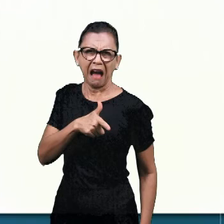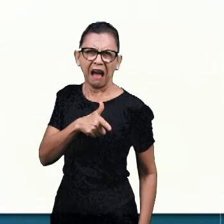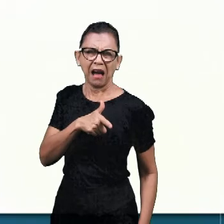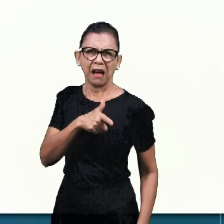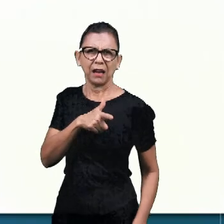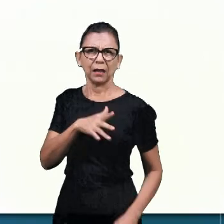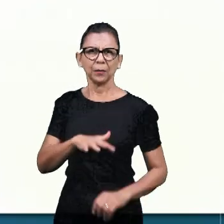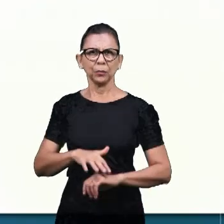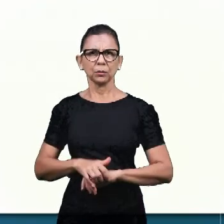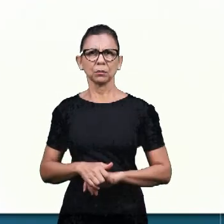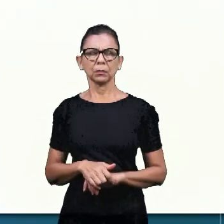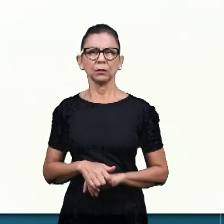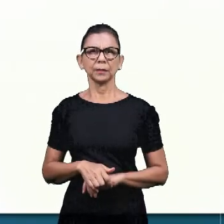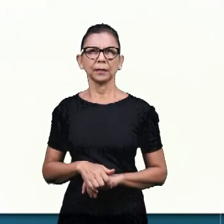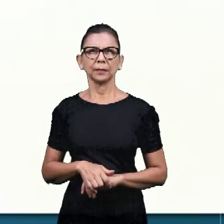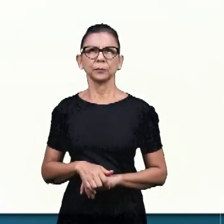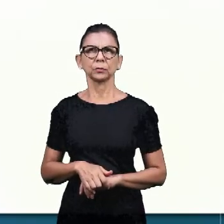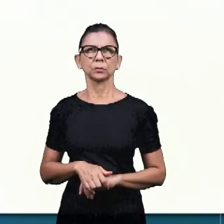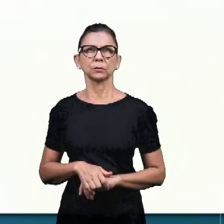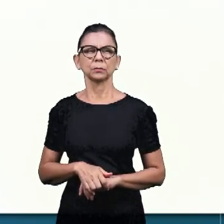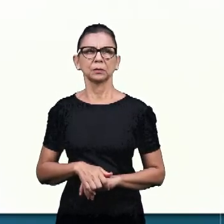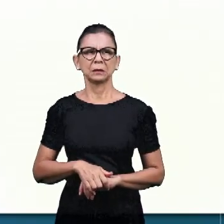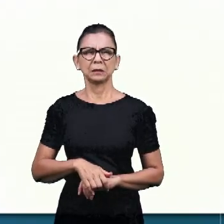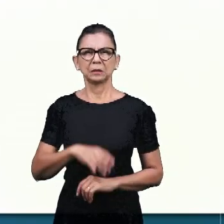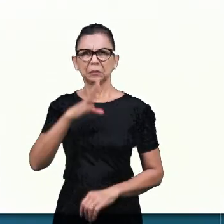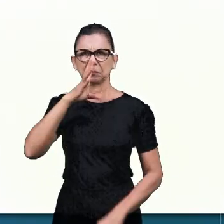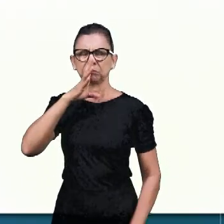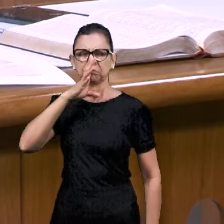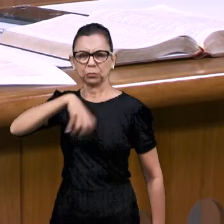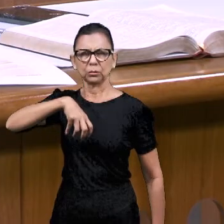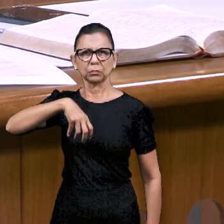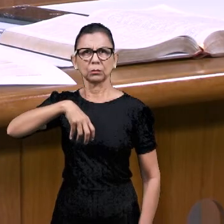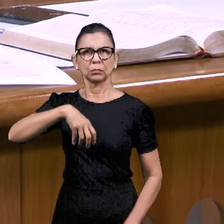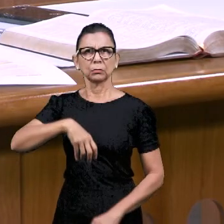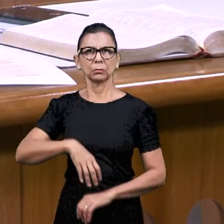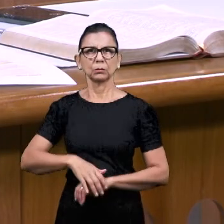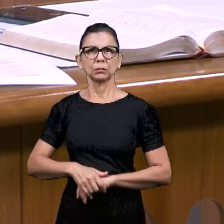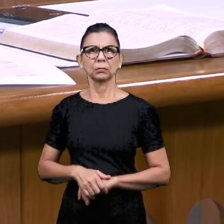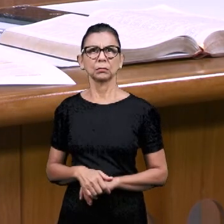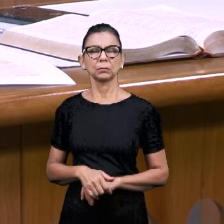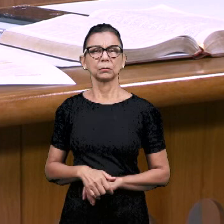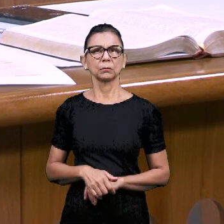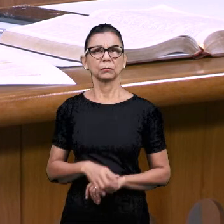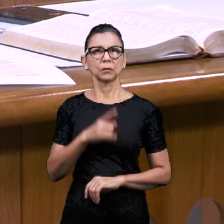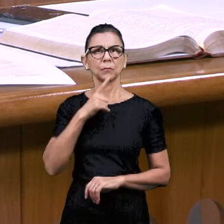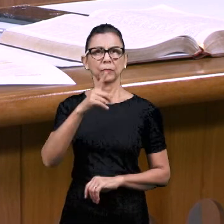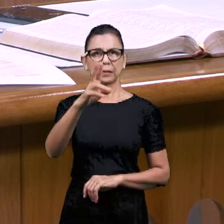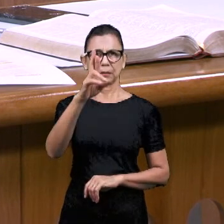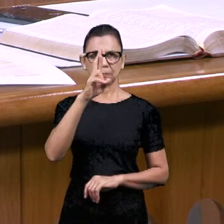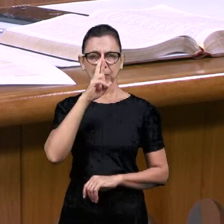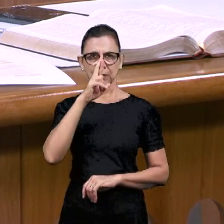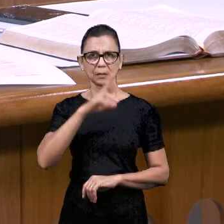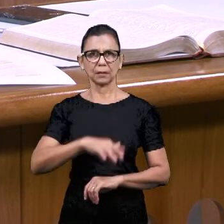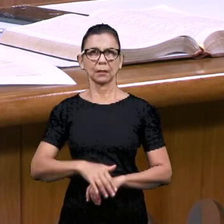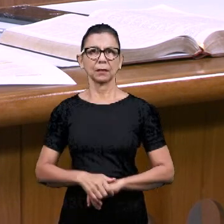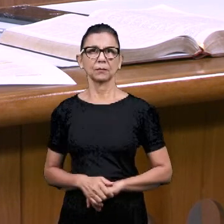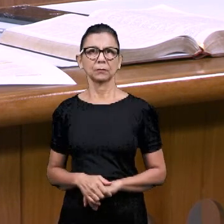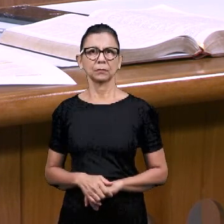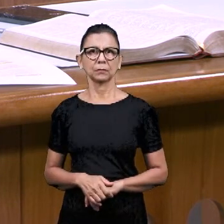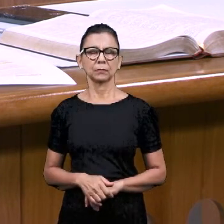une offense ou un abus de prophète en parlant au nom de Dieu? Nous allons voir cette réponse. La réponse viendra